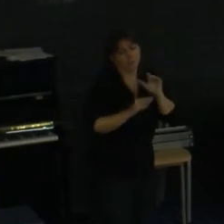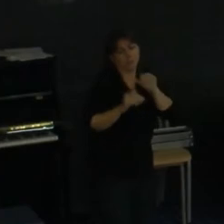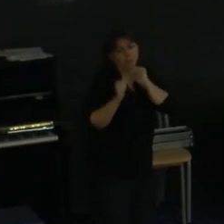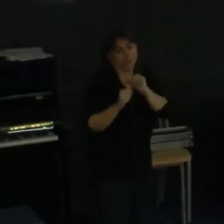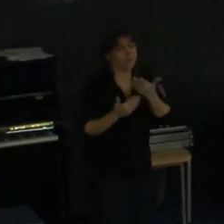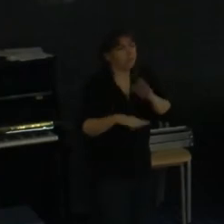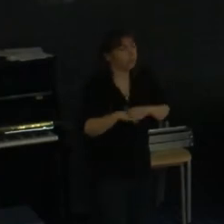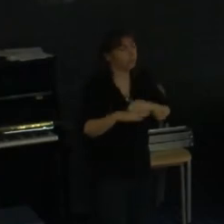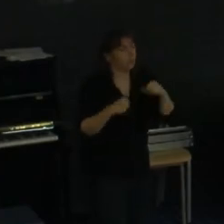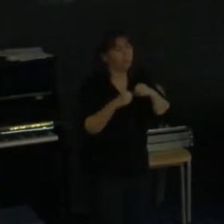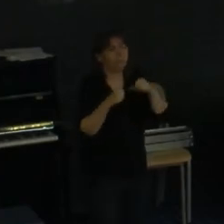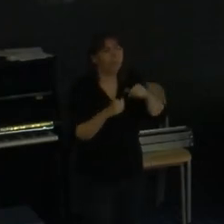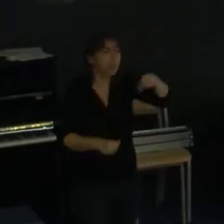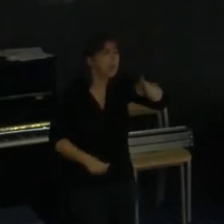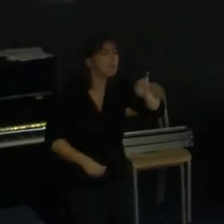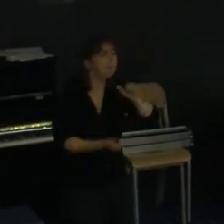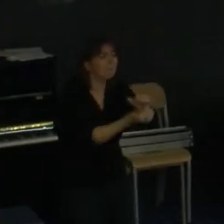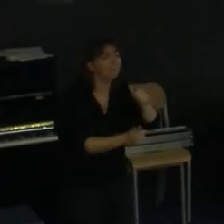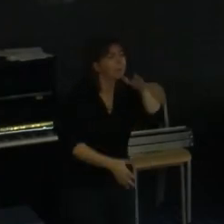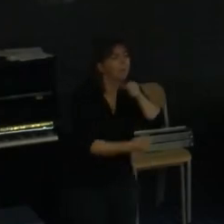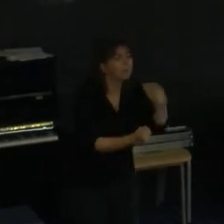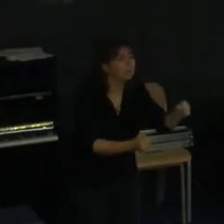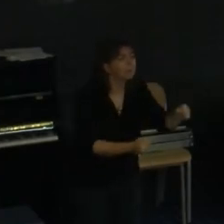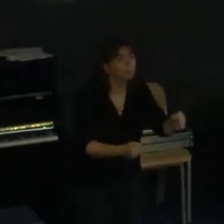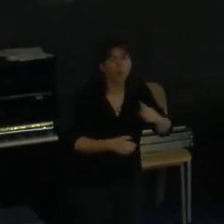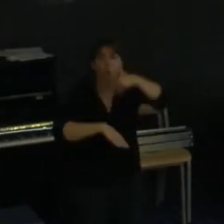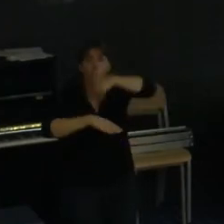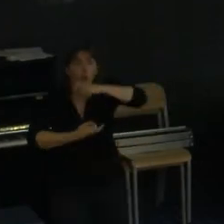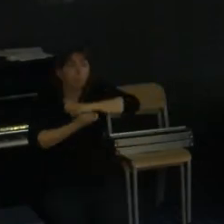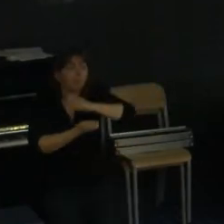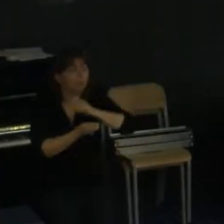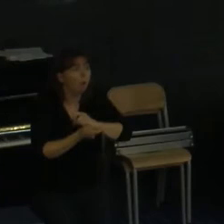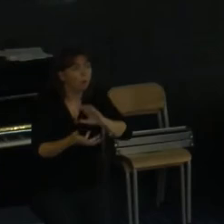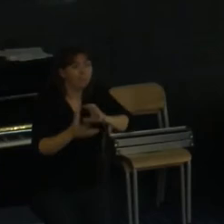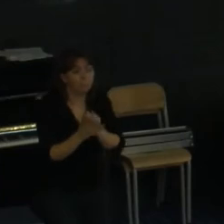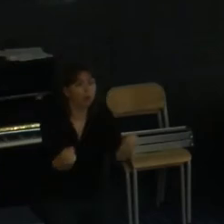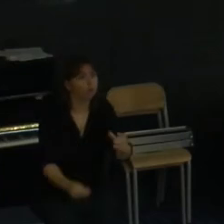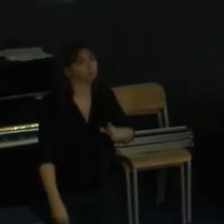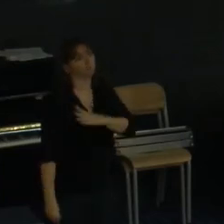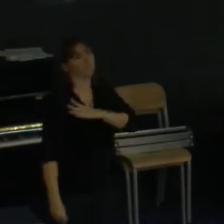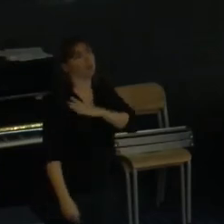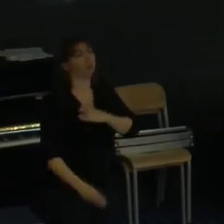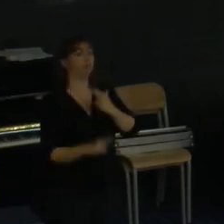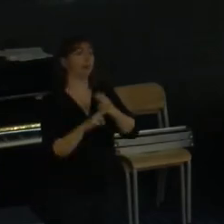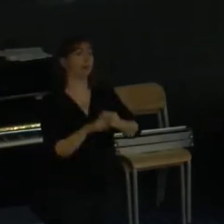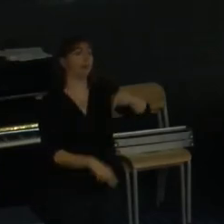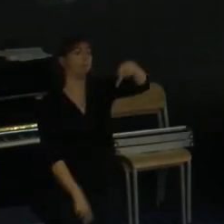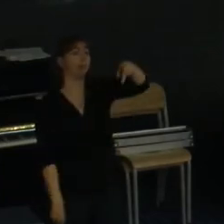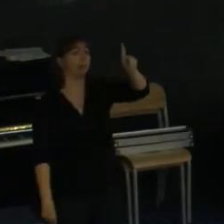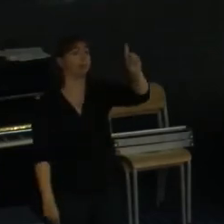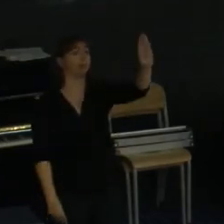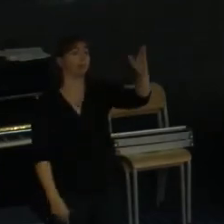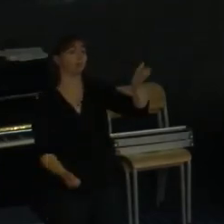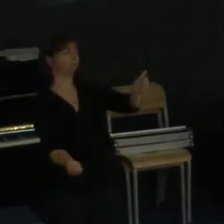faire? Qu'est-ce qu'on peut utiliser? Il y a un débugger dans Python! Et il s'appelle PDB.